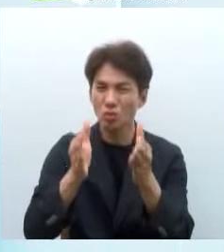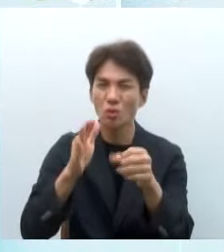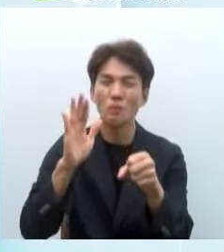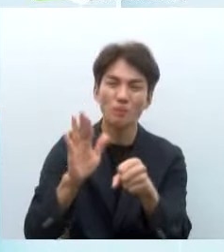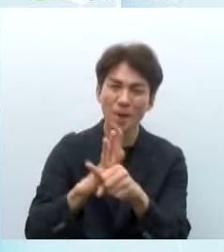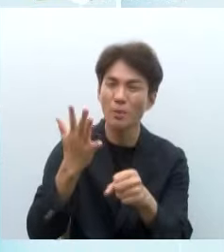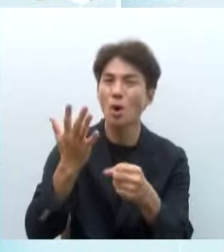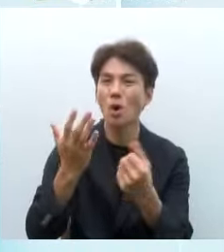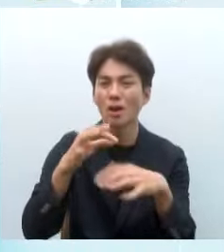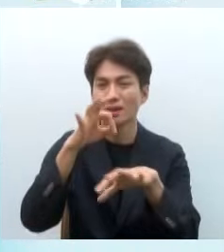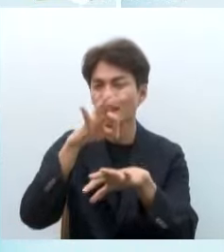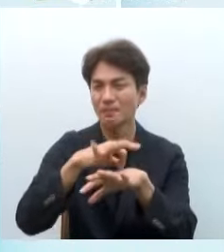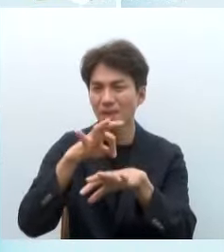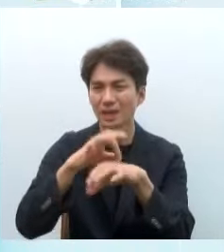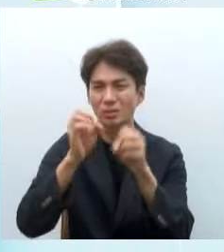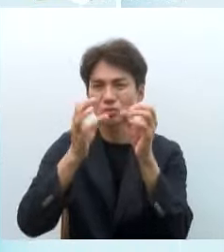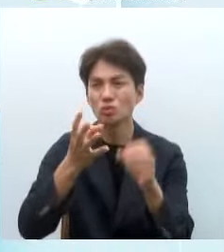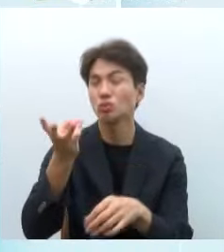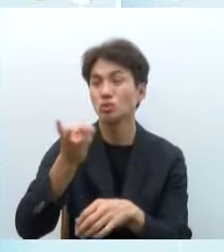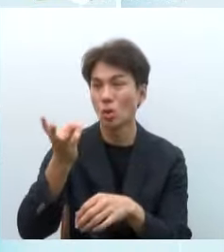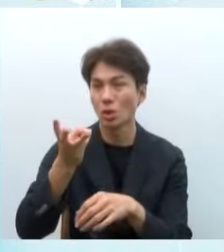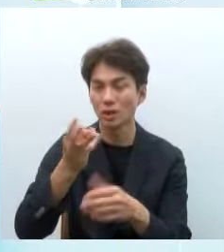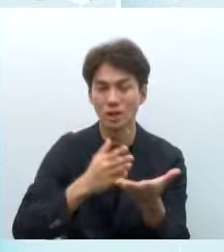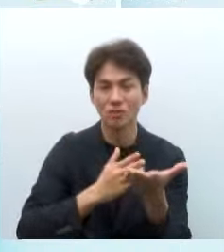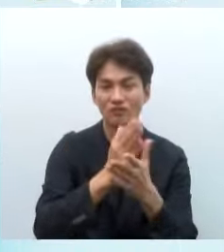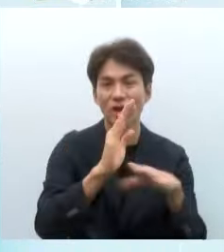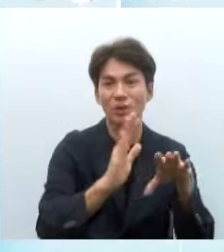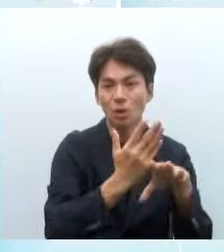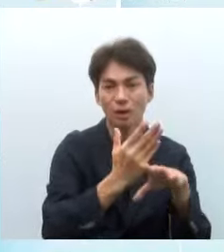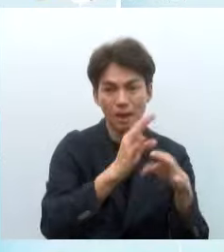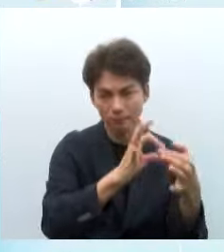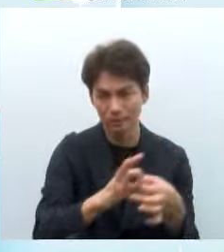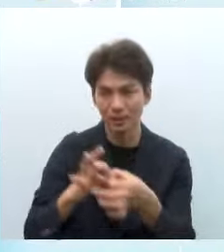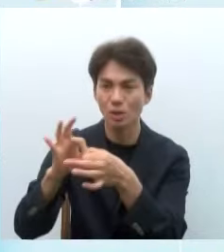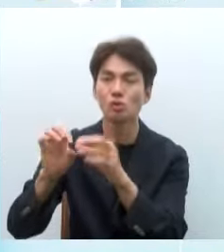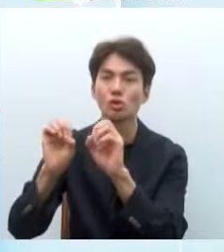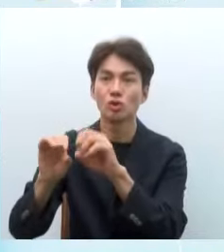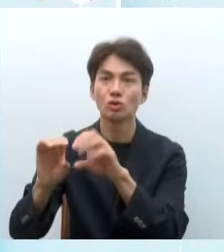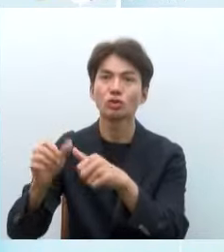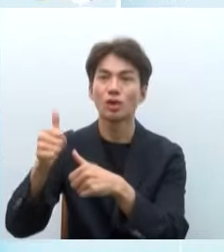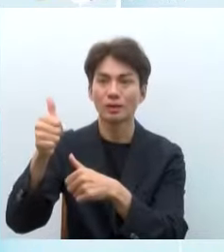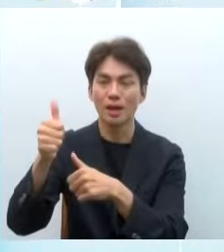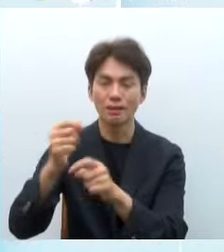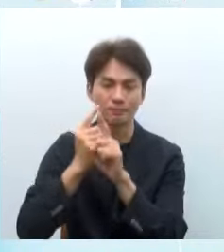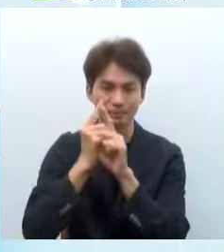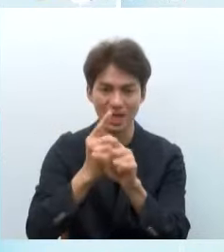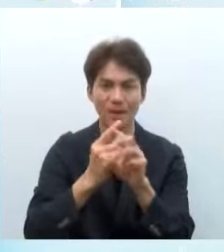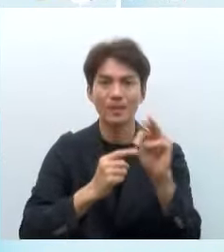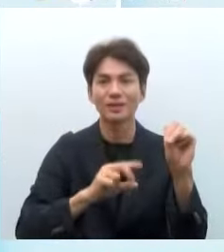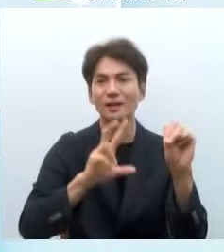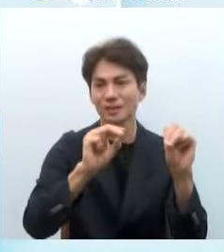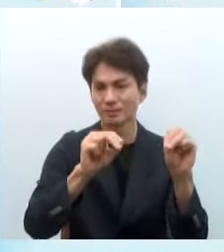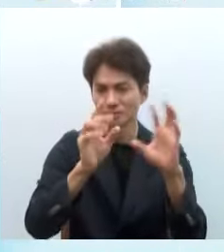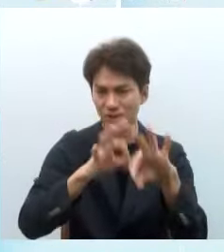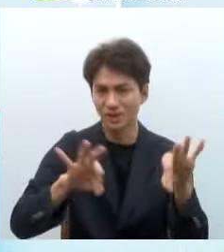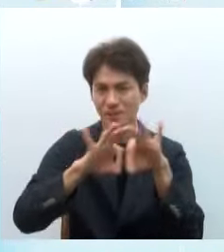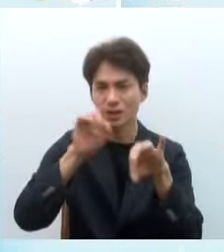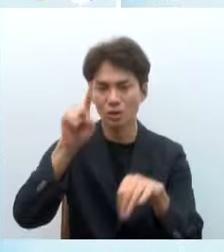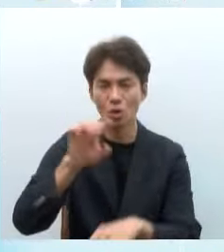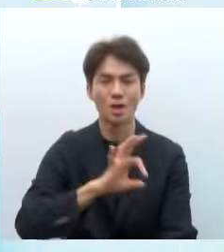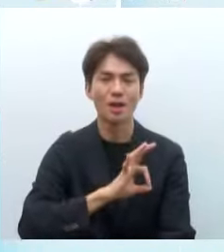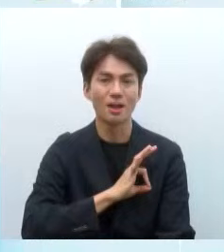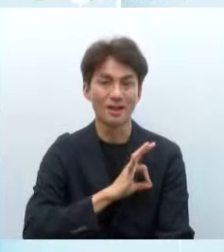ต่อไปเพื่อที่ธุรการจะได้ไปสอนได้โดยกกส.นั้นให้ยึดคุณสมบัติตามมาตรา30คือใบประกอบวิชาชีพนะครับ